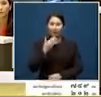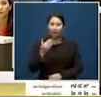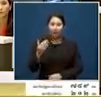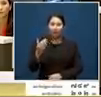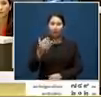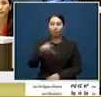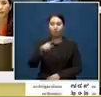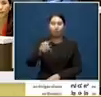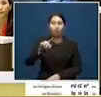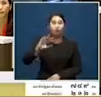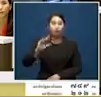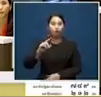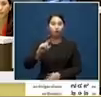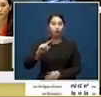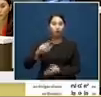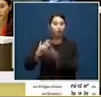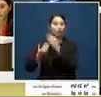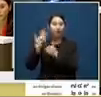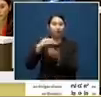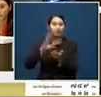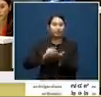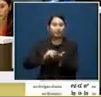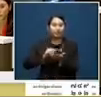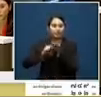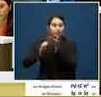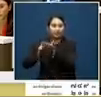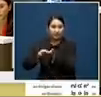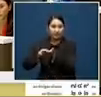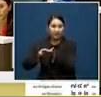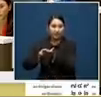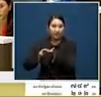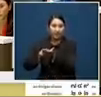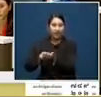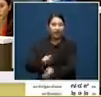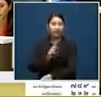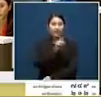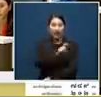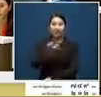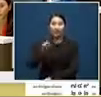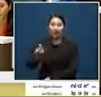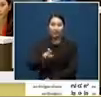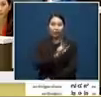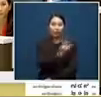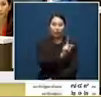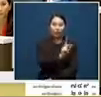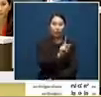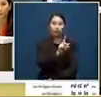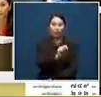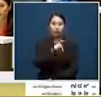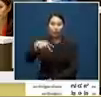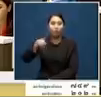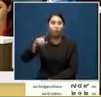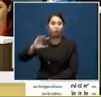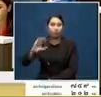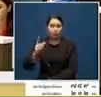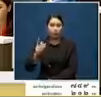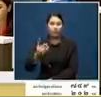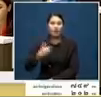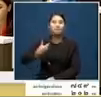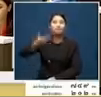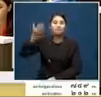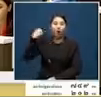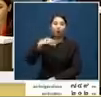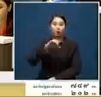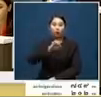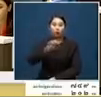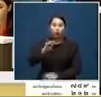ยไปให้มันถ้าพูดกันตามภาษาวัยรุ่นไปให้มันสุดตรีนโอเ ถ้